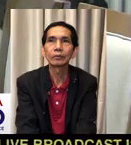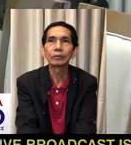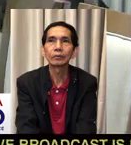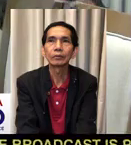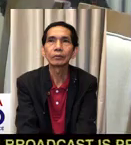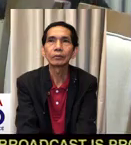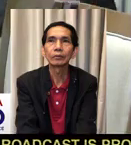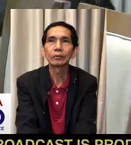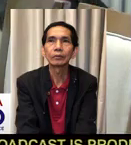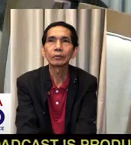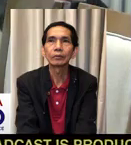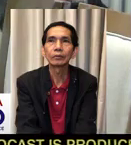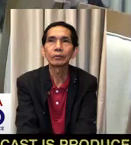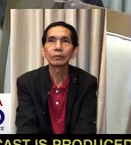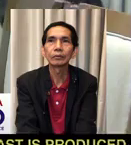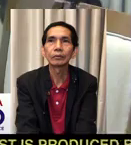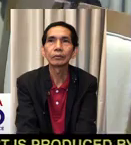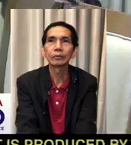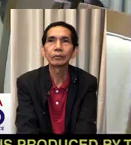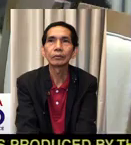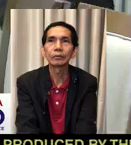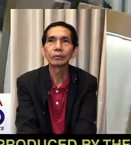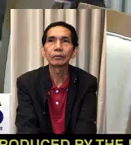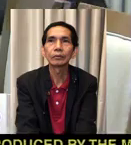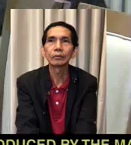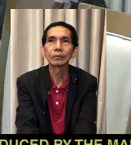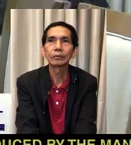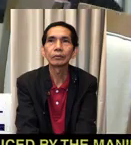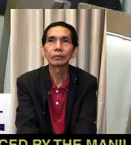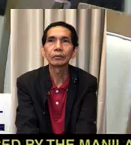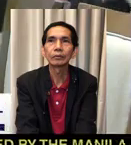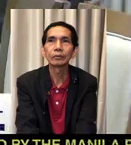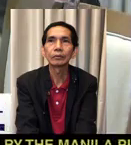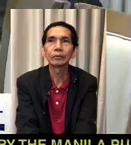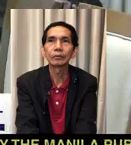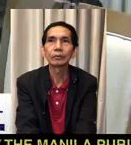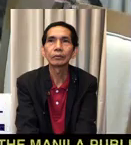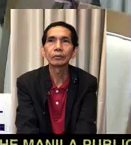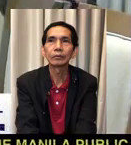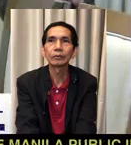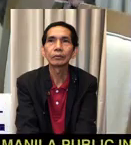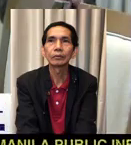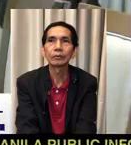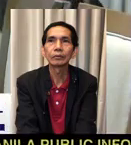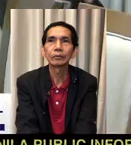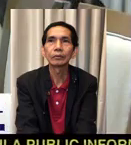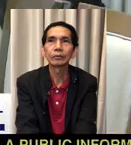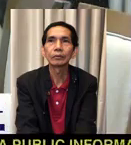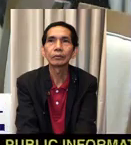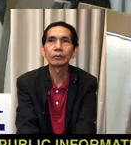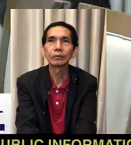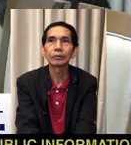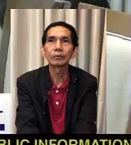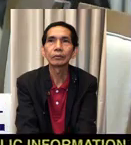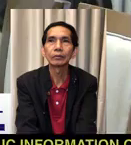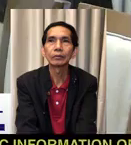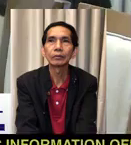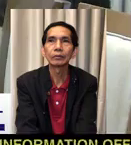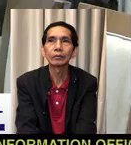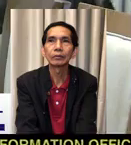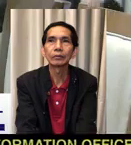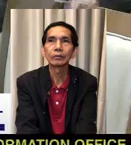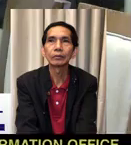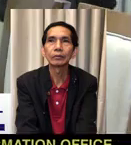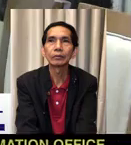buong mundo. Nakikita namin sa buong mundo sumusubaybay dito sa update na